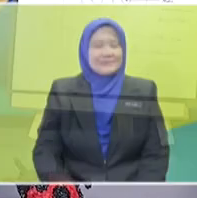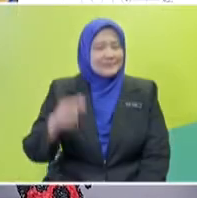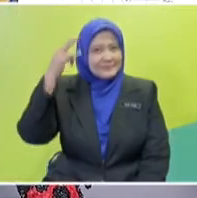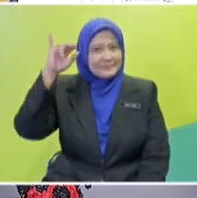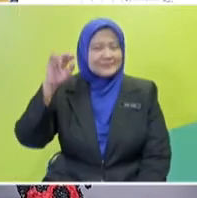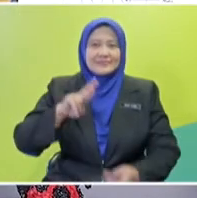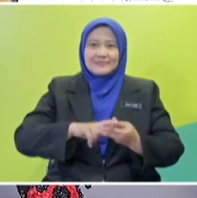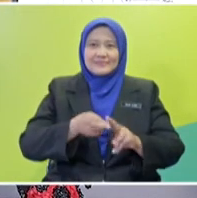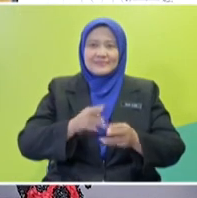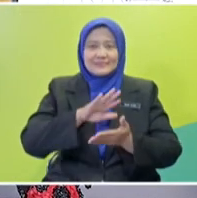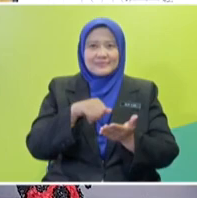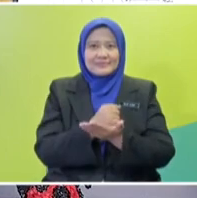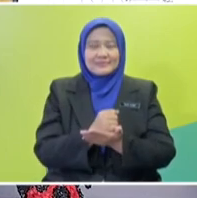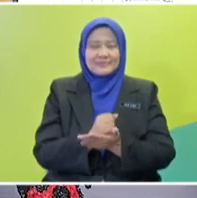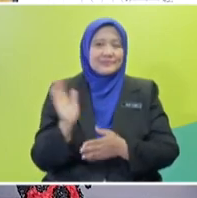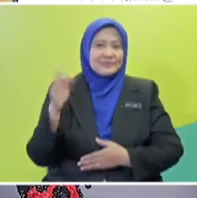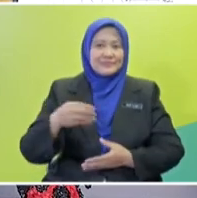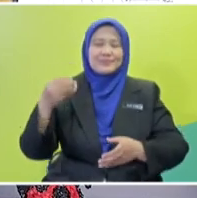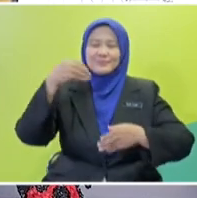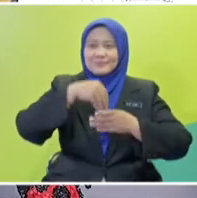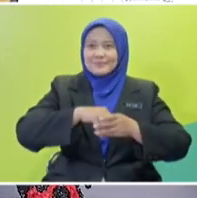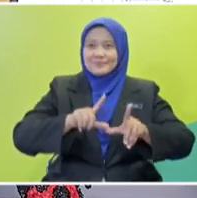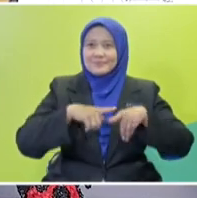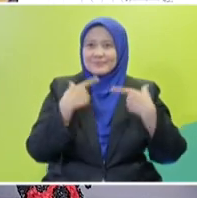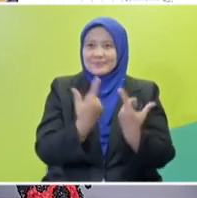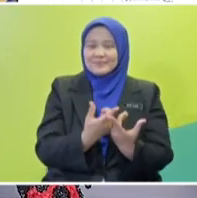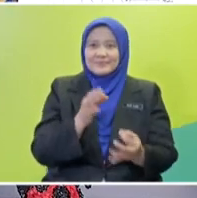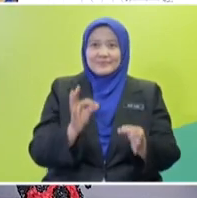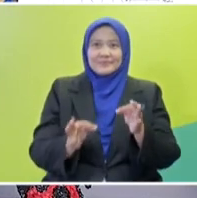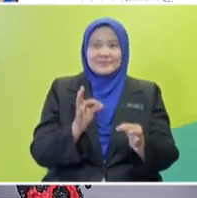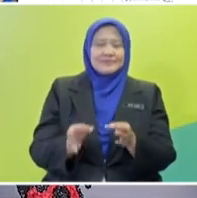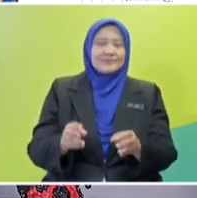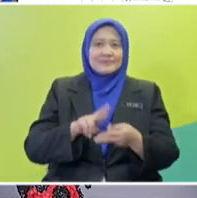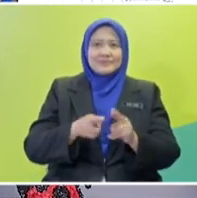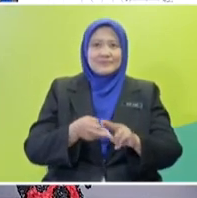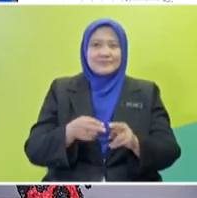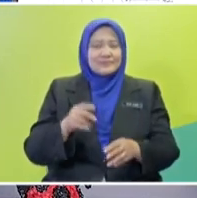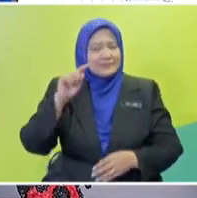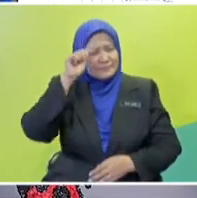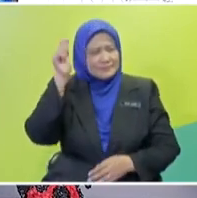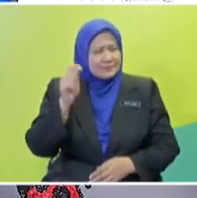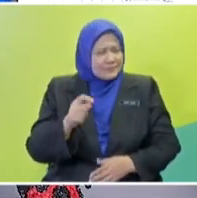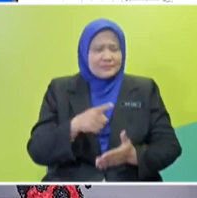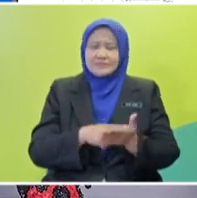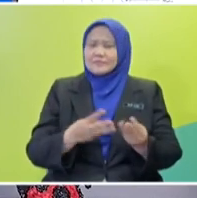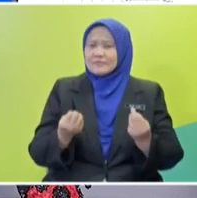semua Jo masuk ke kelas nah kalau rekan-rekan sedang bertanya-tanya apa yang kita